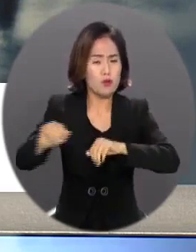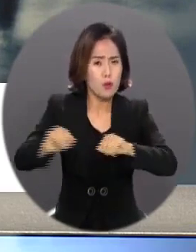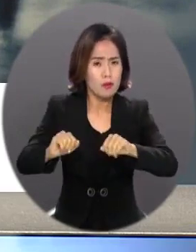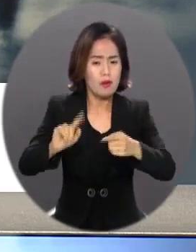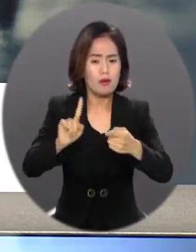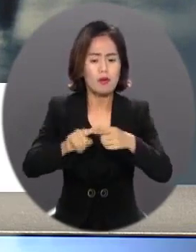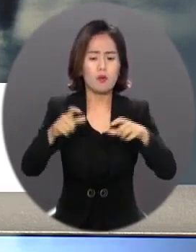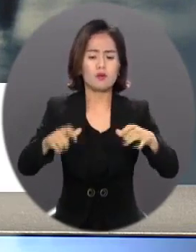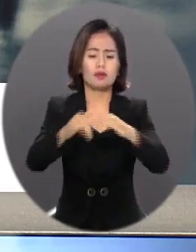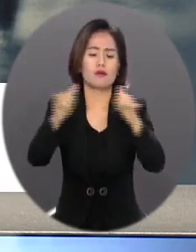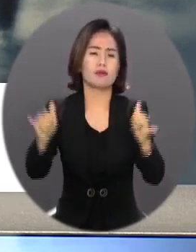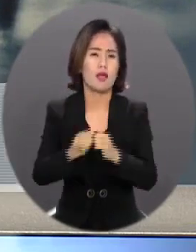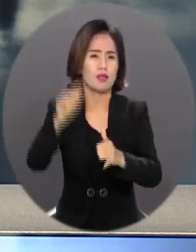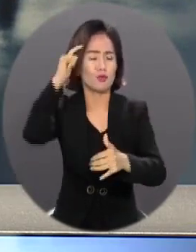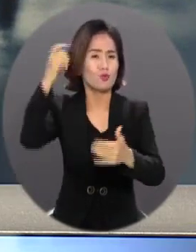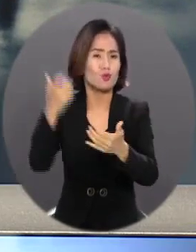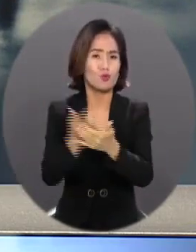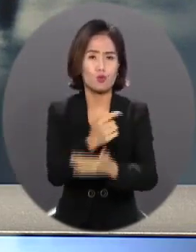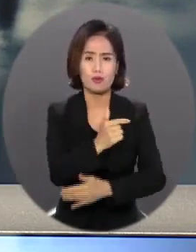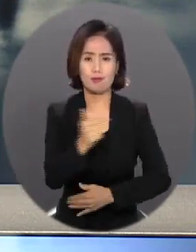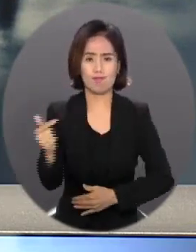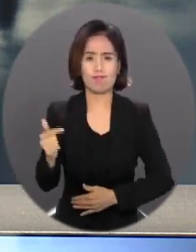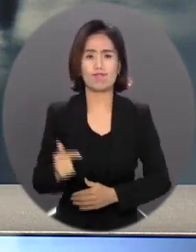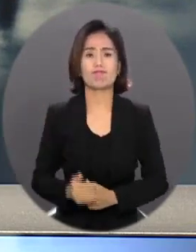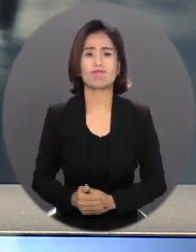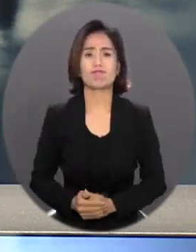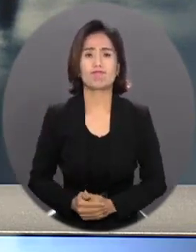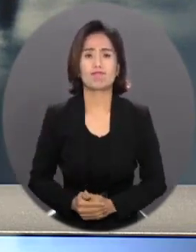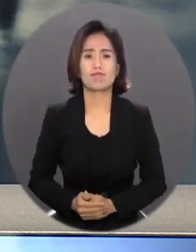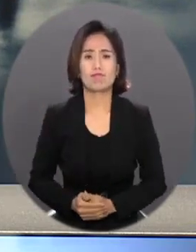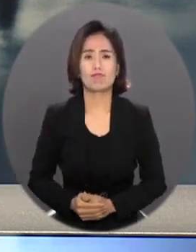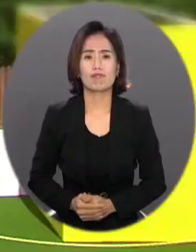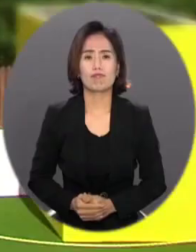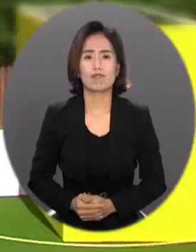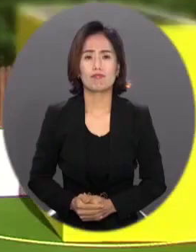지역사회에 충격이 잇따랐습니다. 이다현 기자가 취재했습니다.